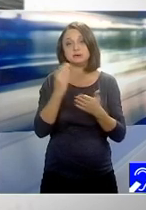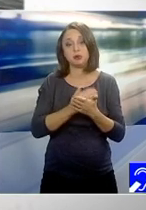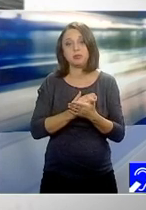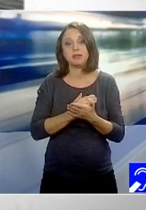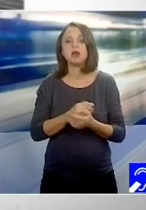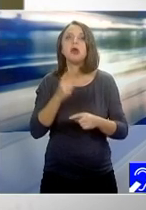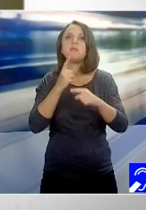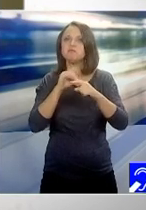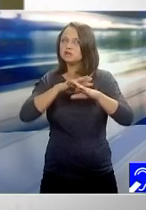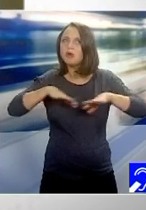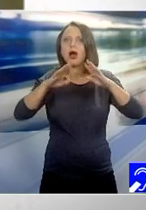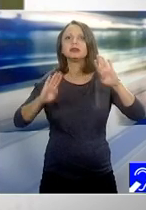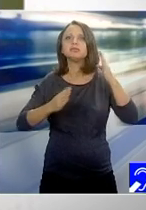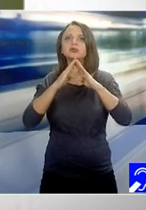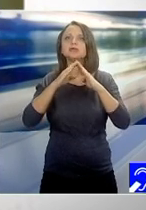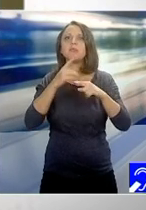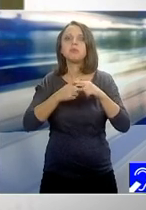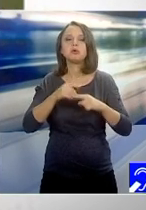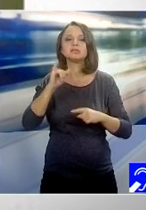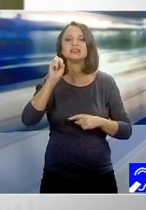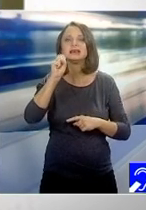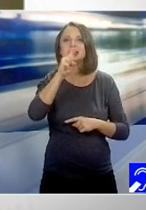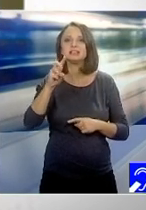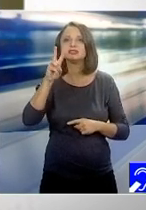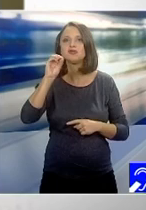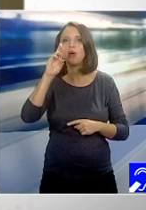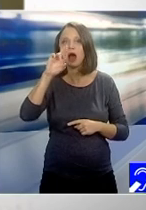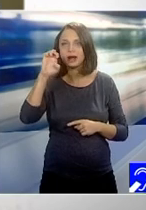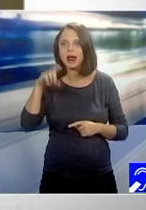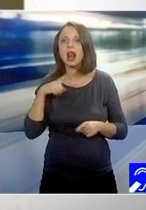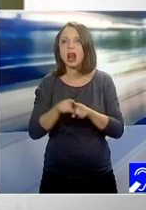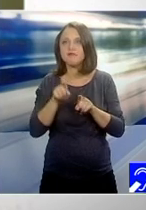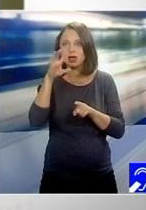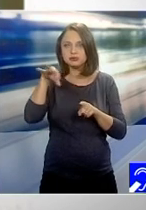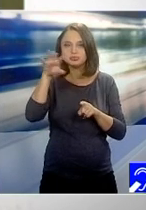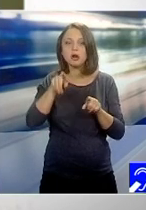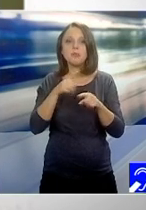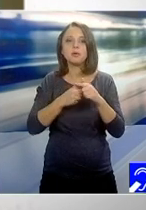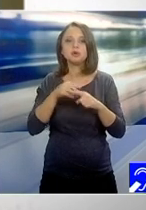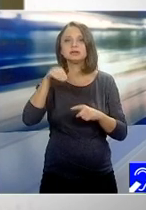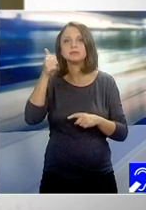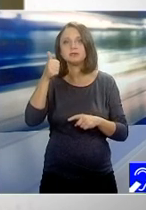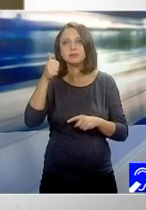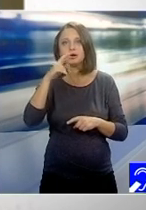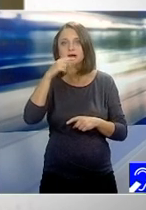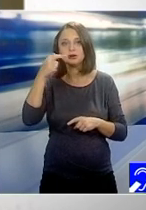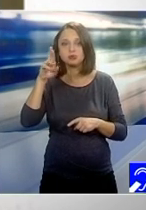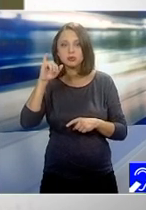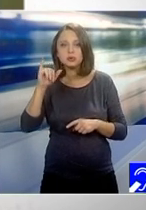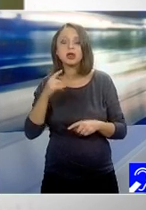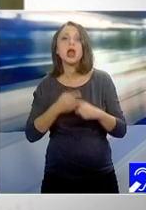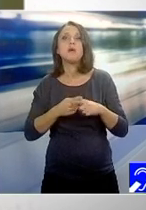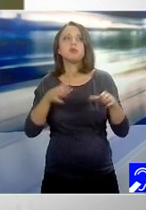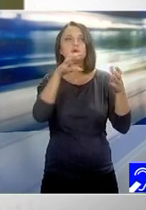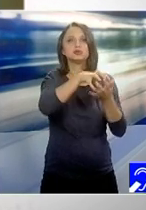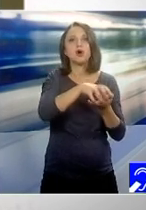la Izvoare, unde sunt pădurile unor regii din județul Alba, vorbim și aproape aici de Măgut, vorbim și unde este al regii național a pădurilor Om